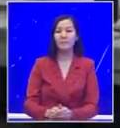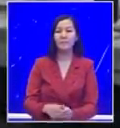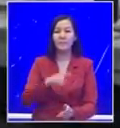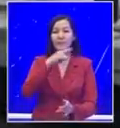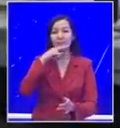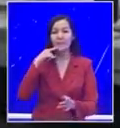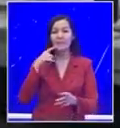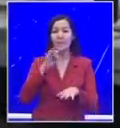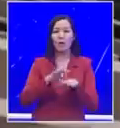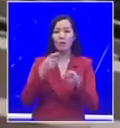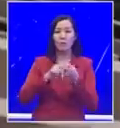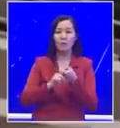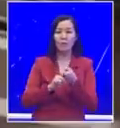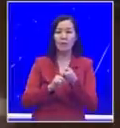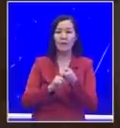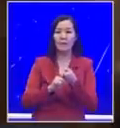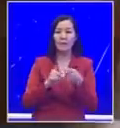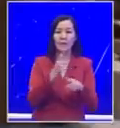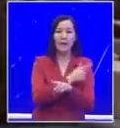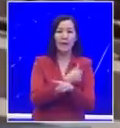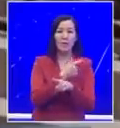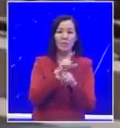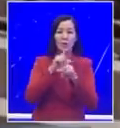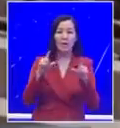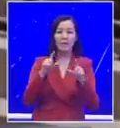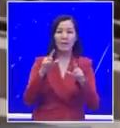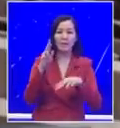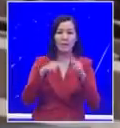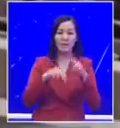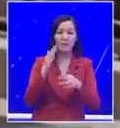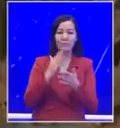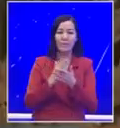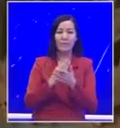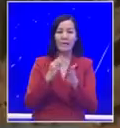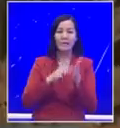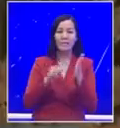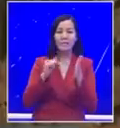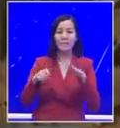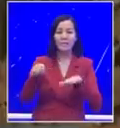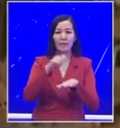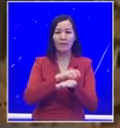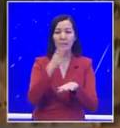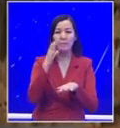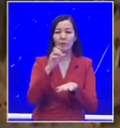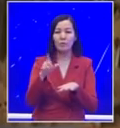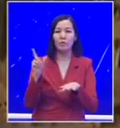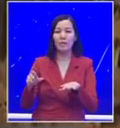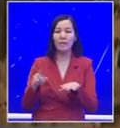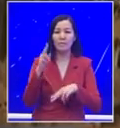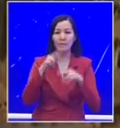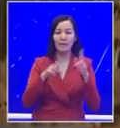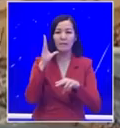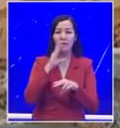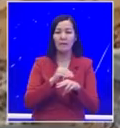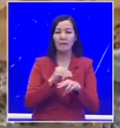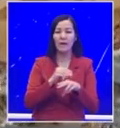Ресейде індет жұқтырған үшін арнайы аурухана салынып жатыр. 80 мың шаршы метрлік жаңа ғимарат 500 науқасты қабылдауға қауқарлы.